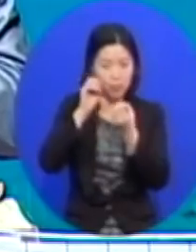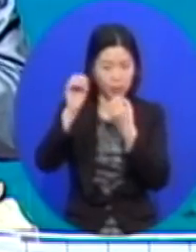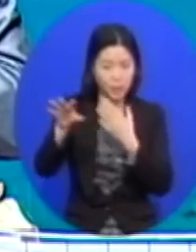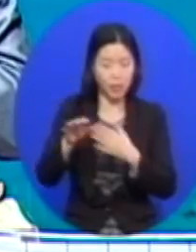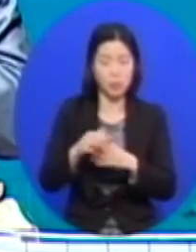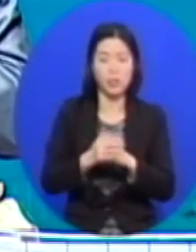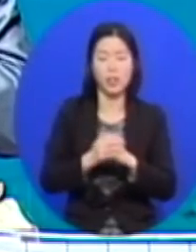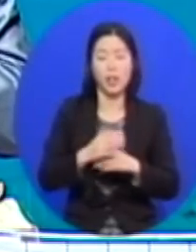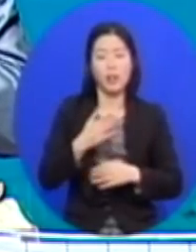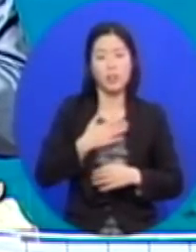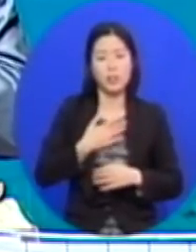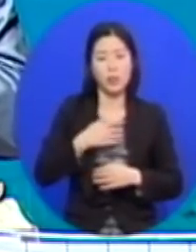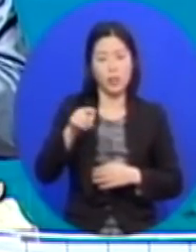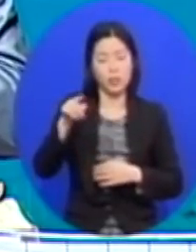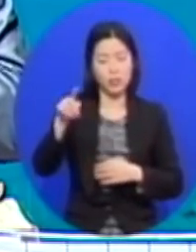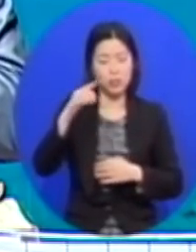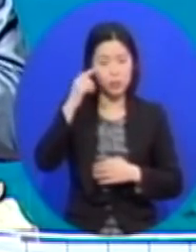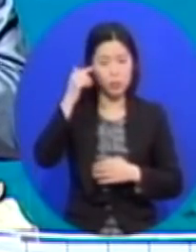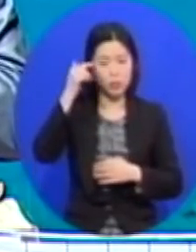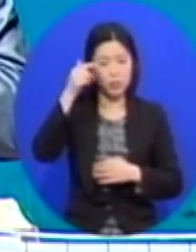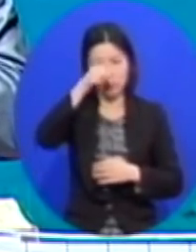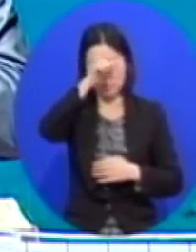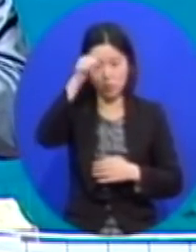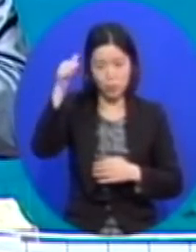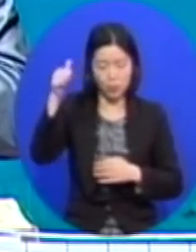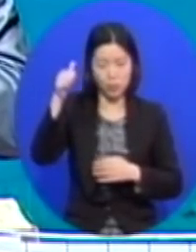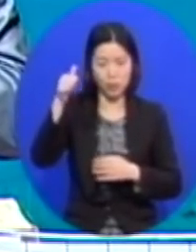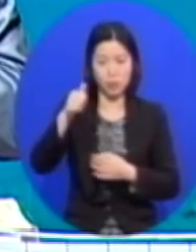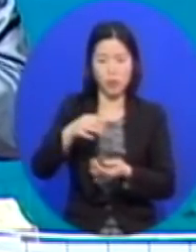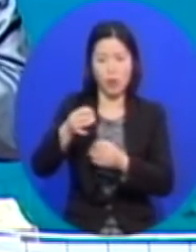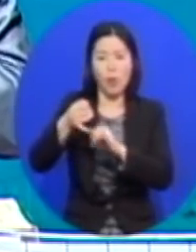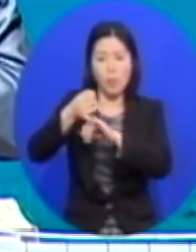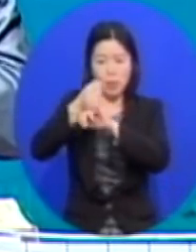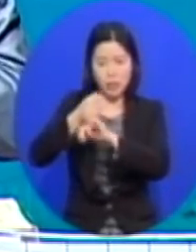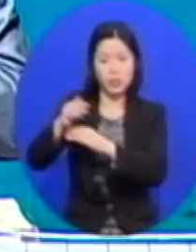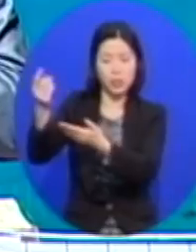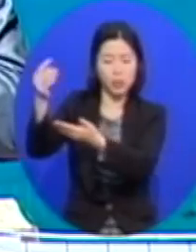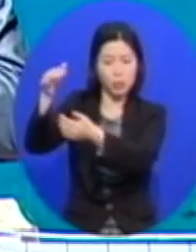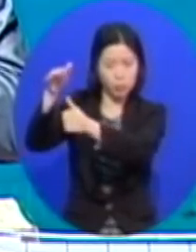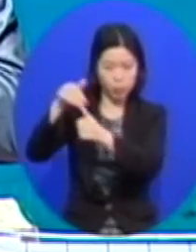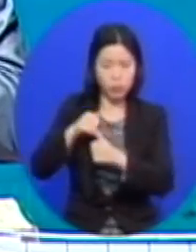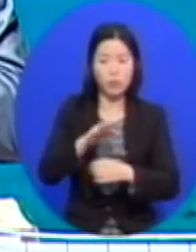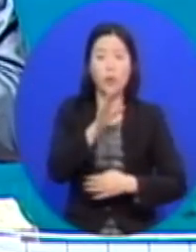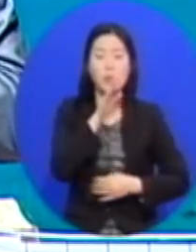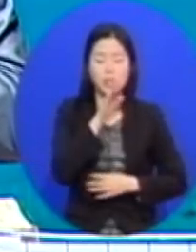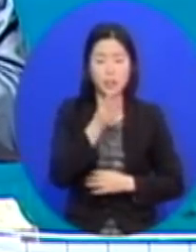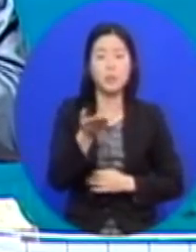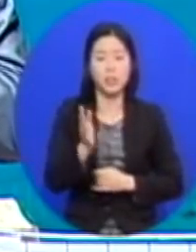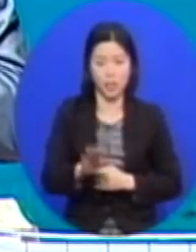글쎄 말이오 제가 그 장로님은 분명히 불렀습니다 그 장로님은 까 오셔야 된다고